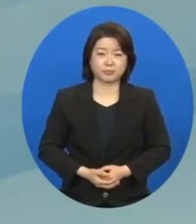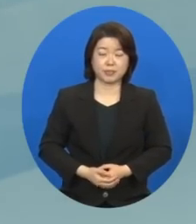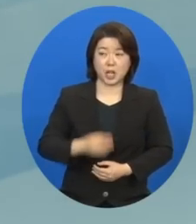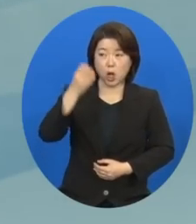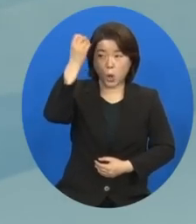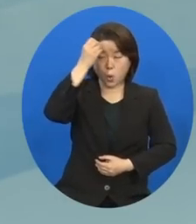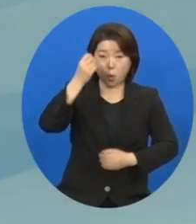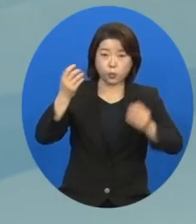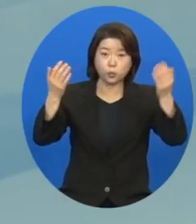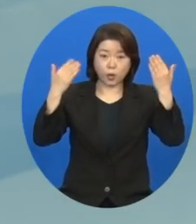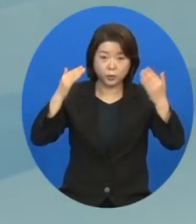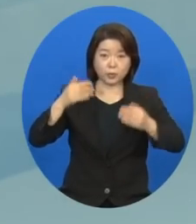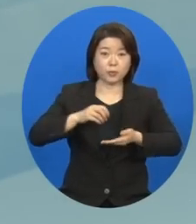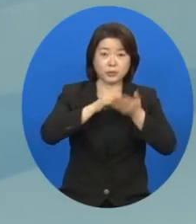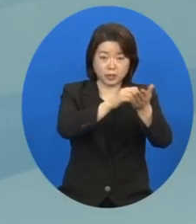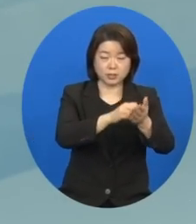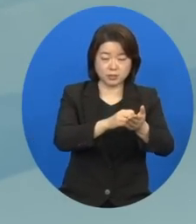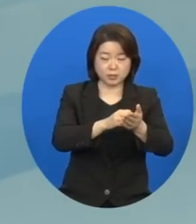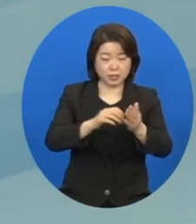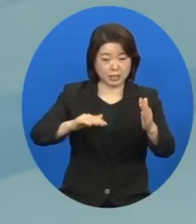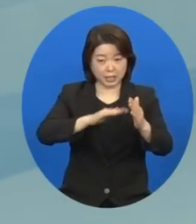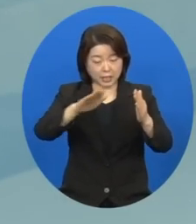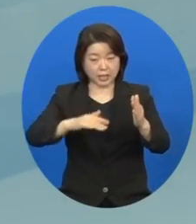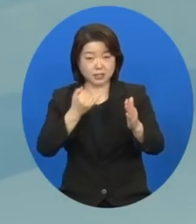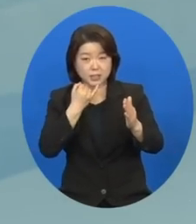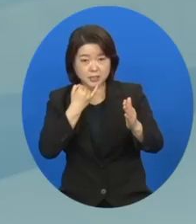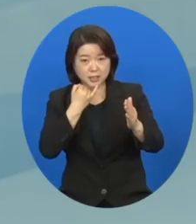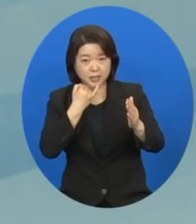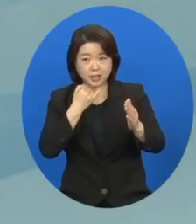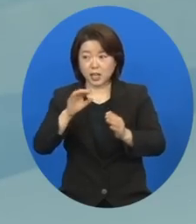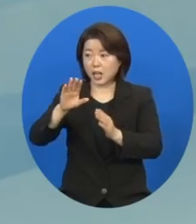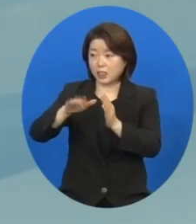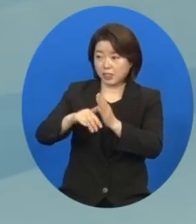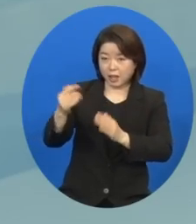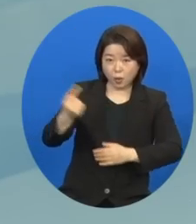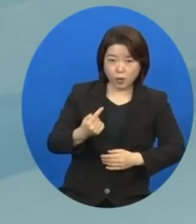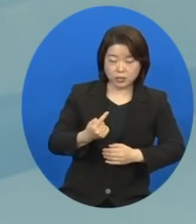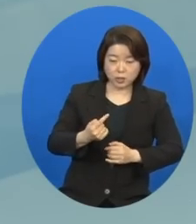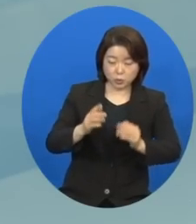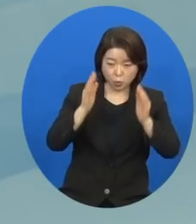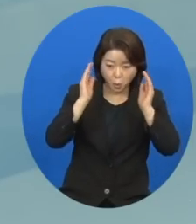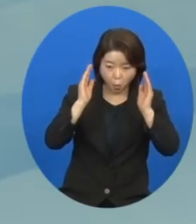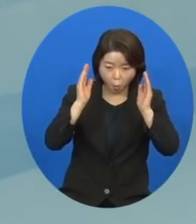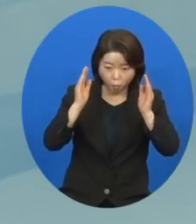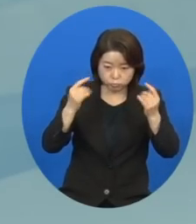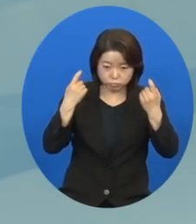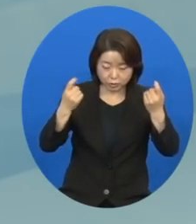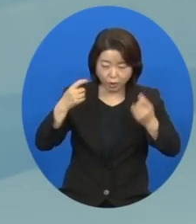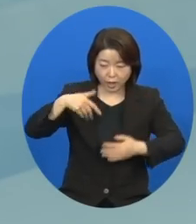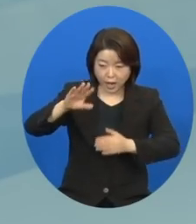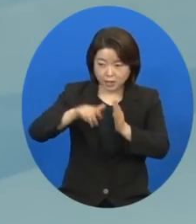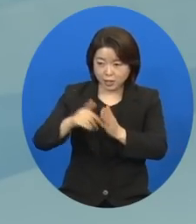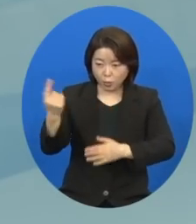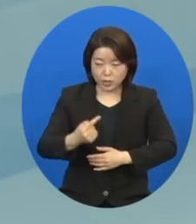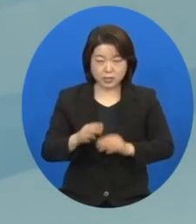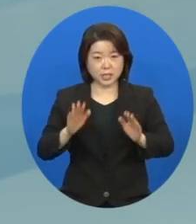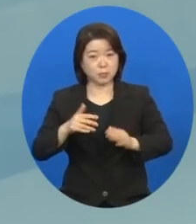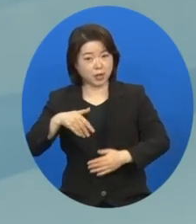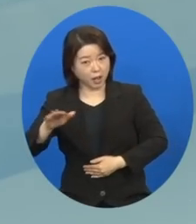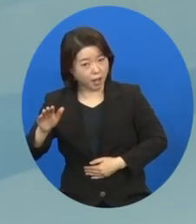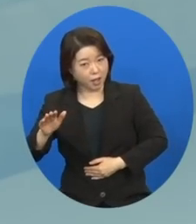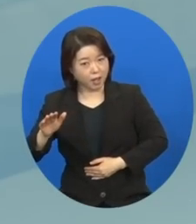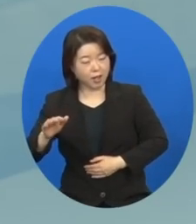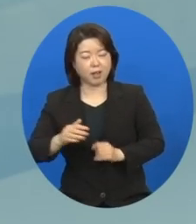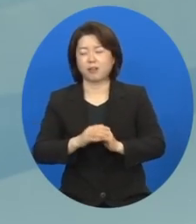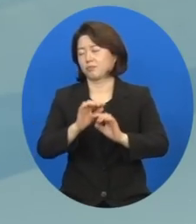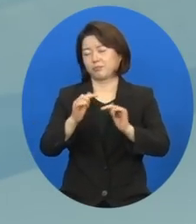고등학교가 되었습니다. 사정은 좀 나아졌을까요? 때가 되었습니다. 수학여행을 갈 때가 또 왔어요. 이번에는 갈 수 있었겠죠?